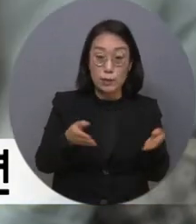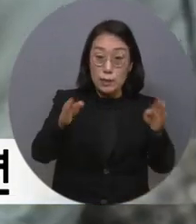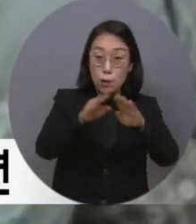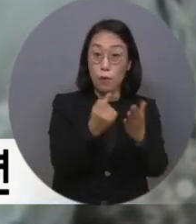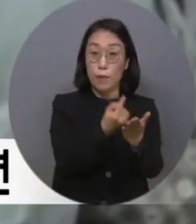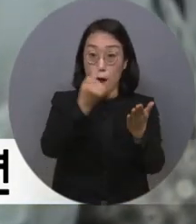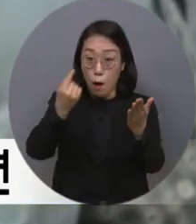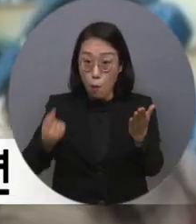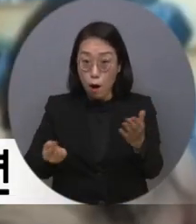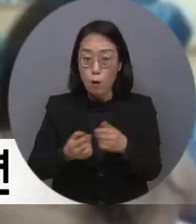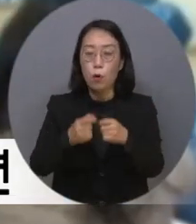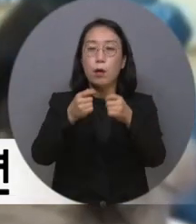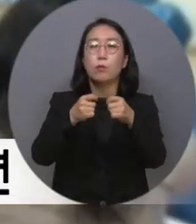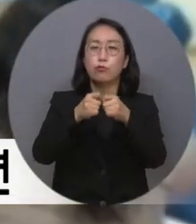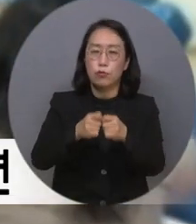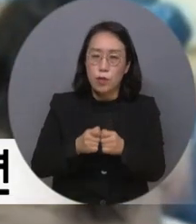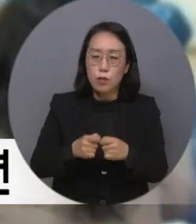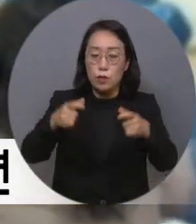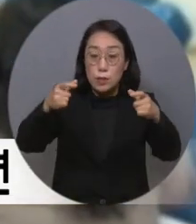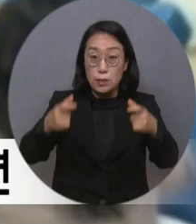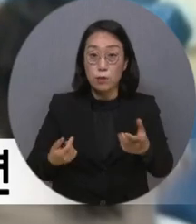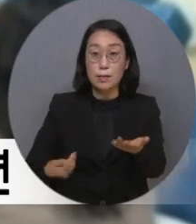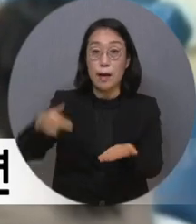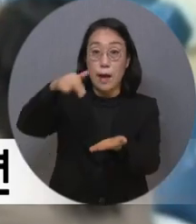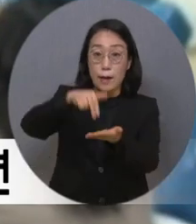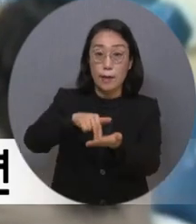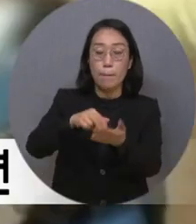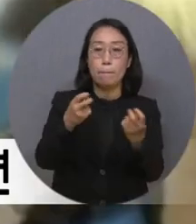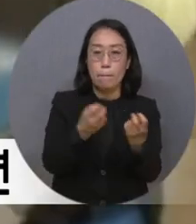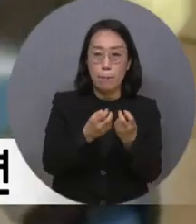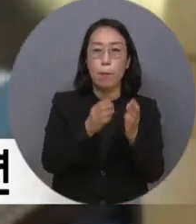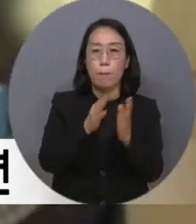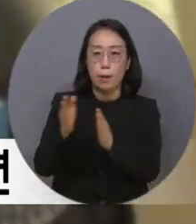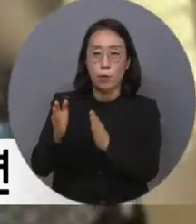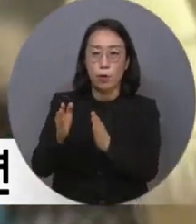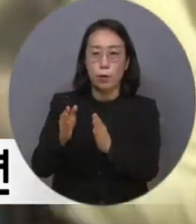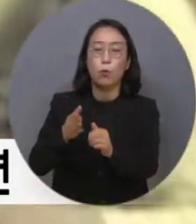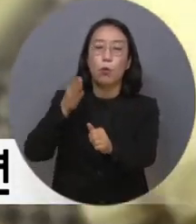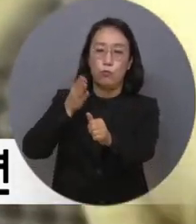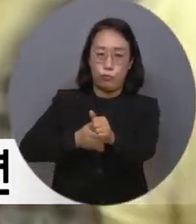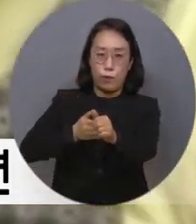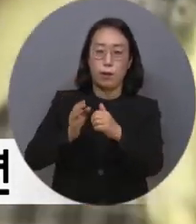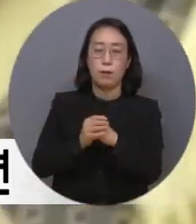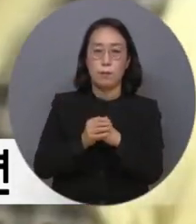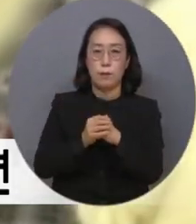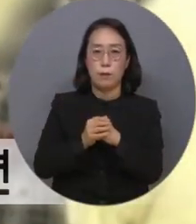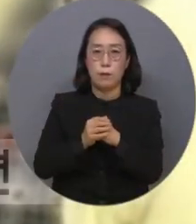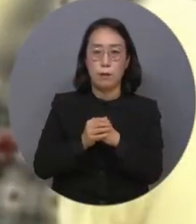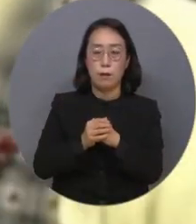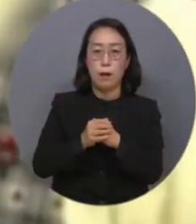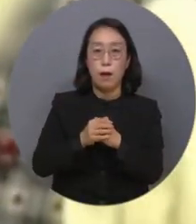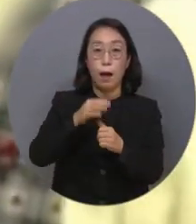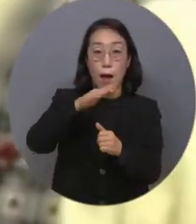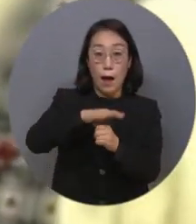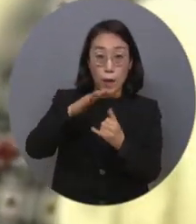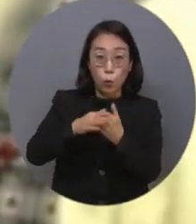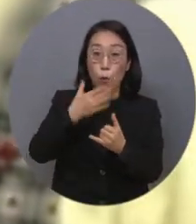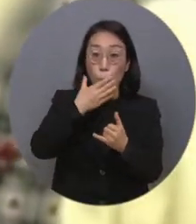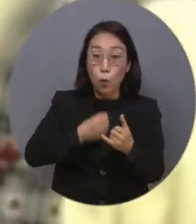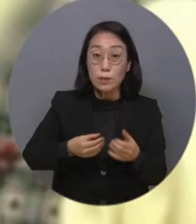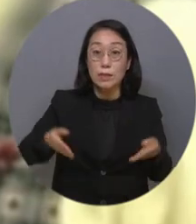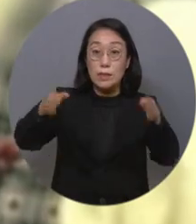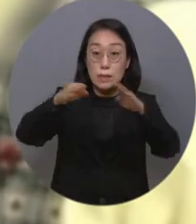위해 구체적인 지역사회 자립지원 방안도 마련하라고 주문했습니다. 아동복지시설 입소 아동의